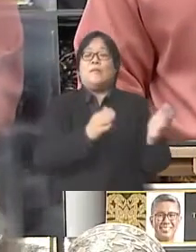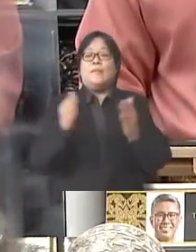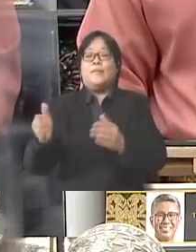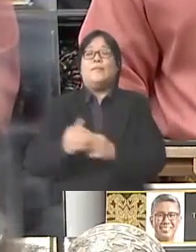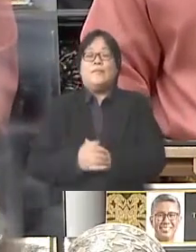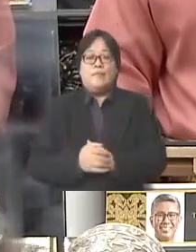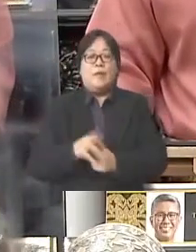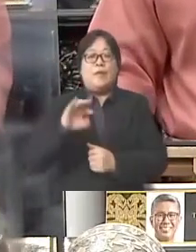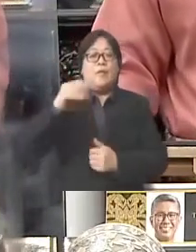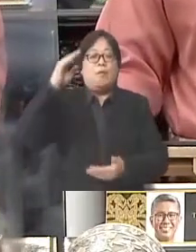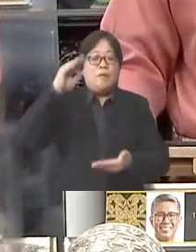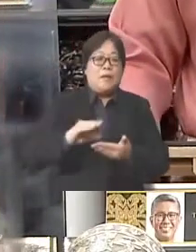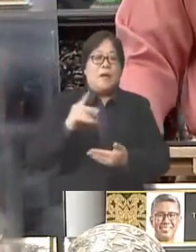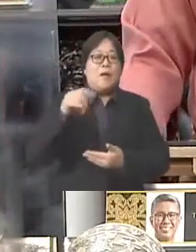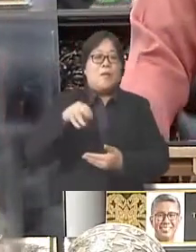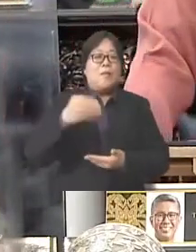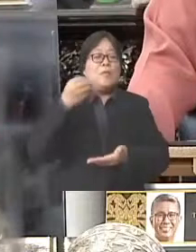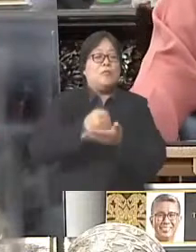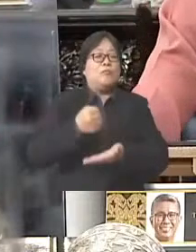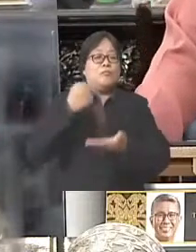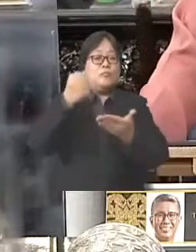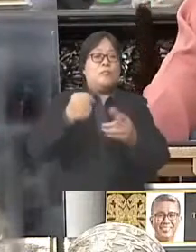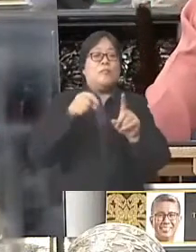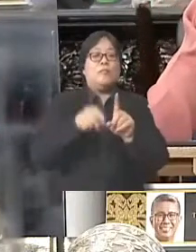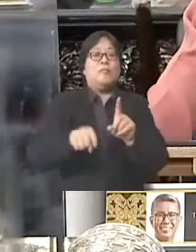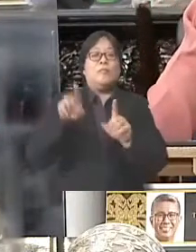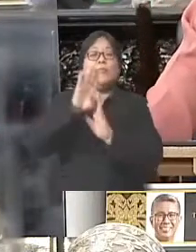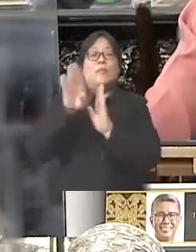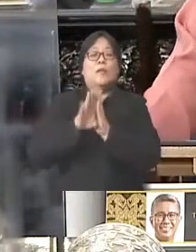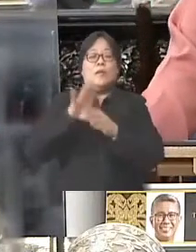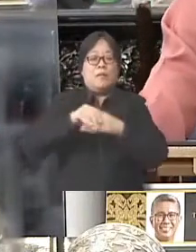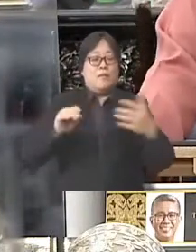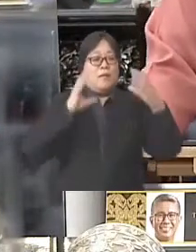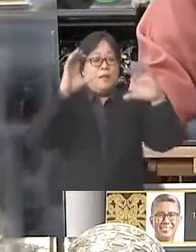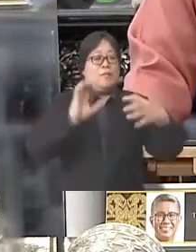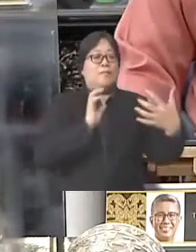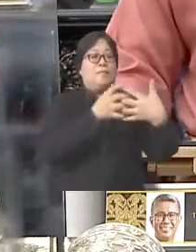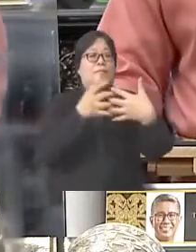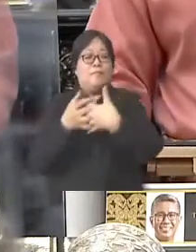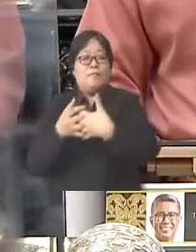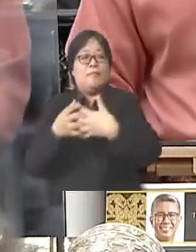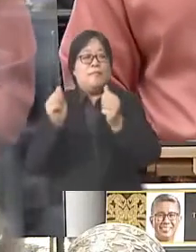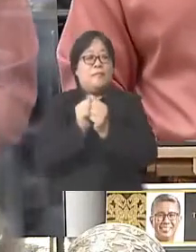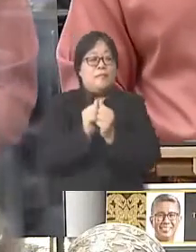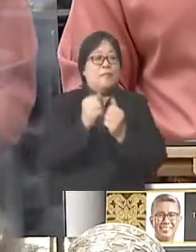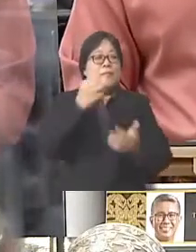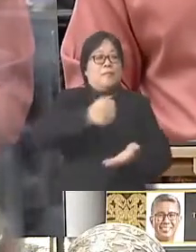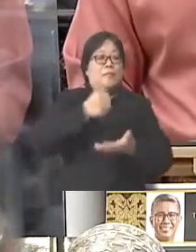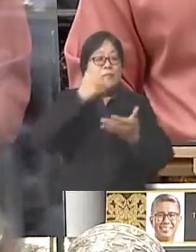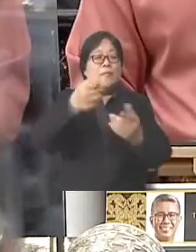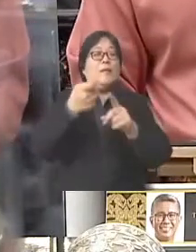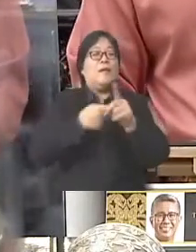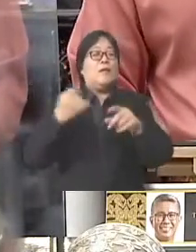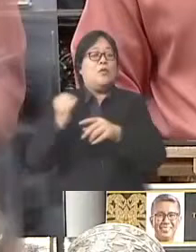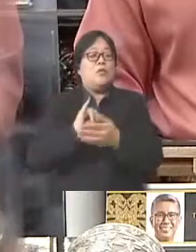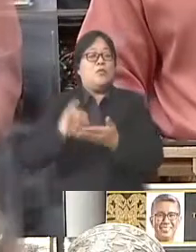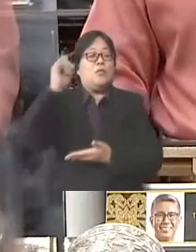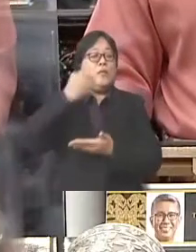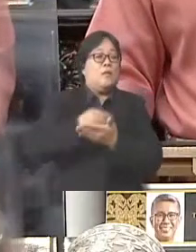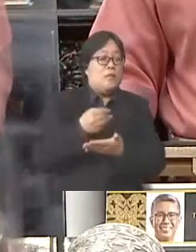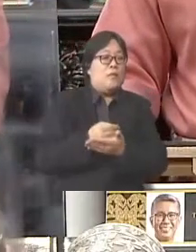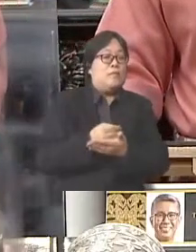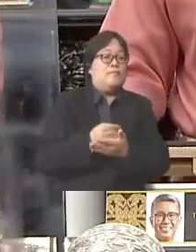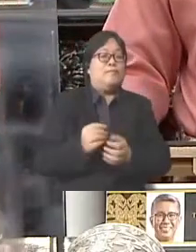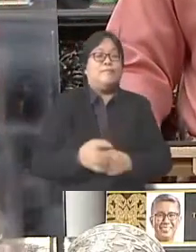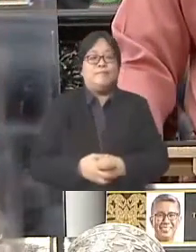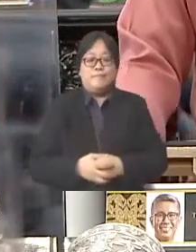pengalihan kepada rendah karbon dengan nilai dana sebanyak satu bilang lengket secara Padang Hai dengan Dono yang steril dapat industry.ppt institusi keuangan